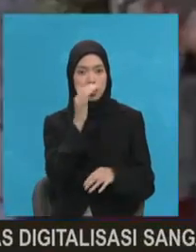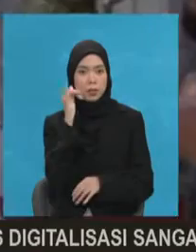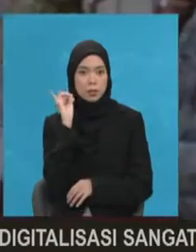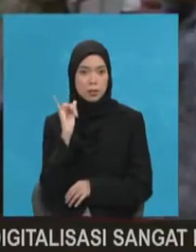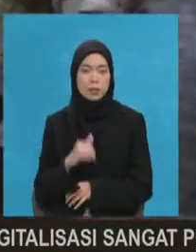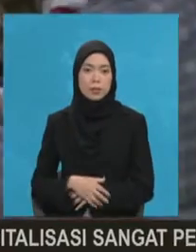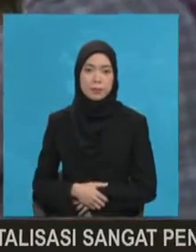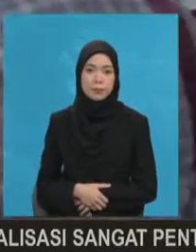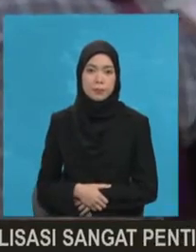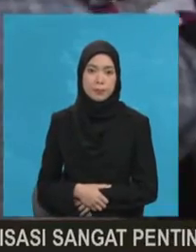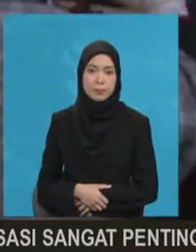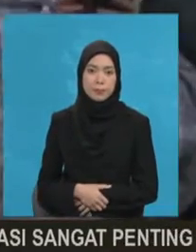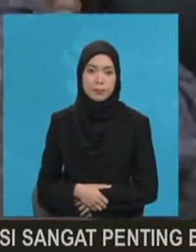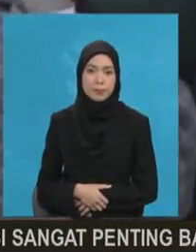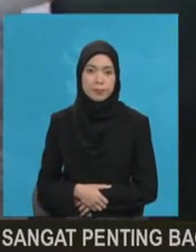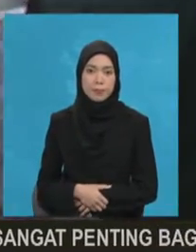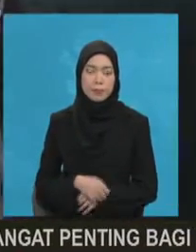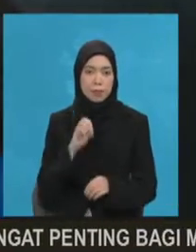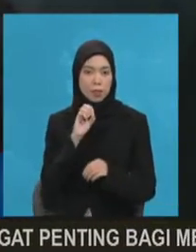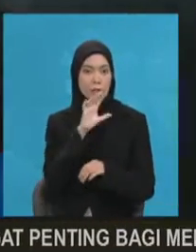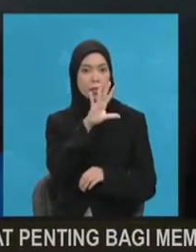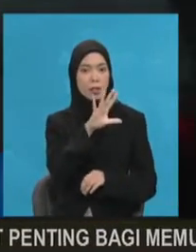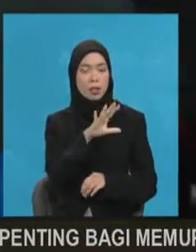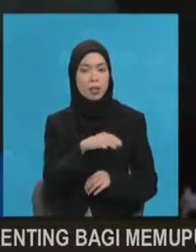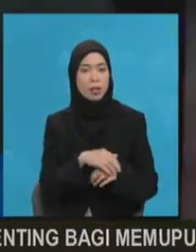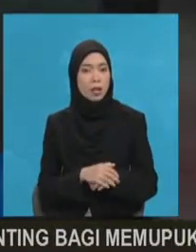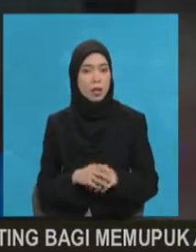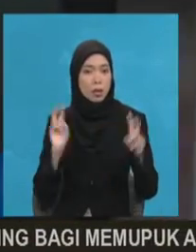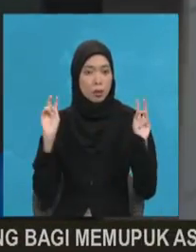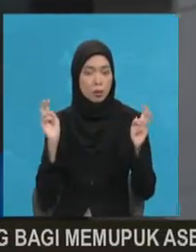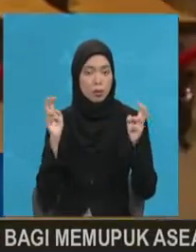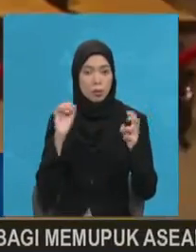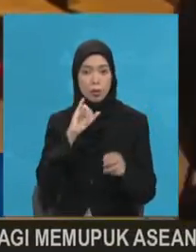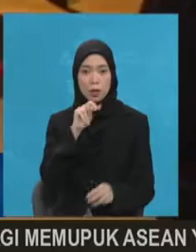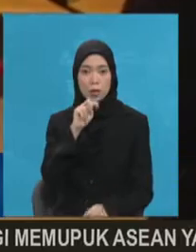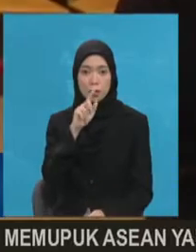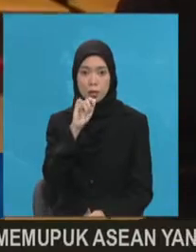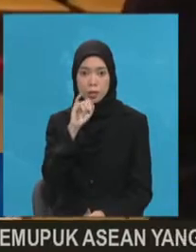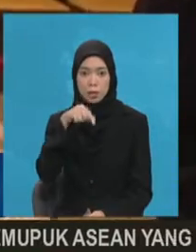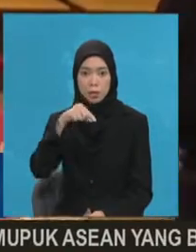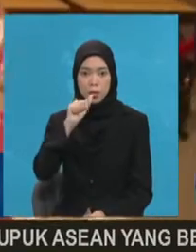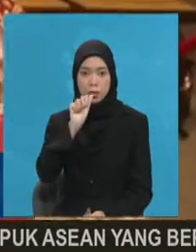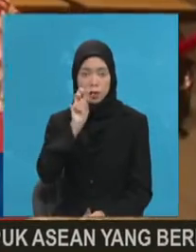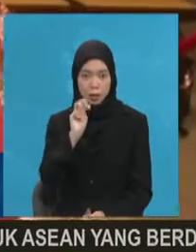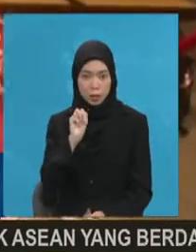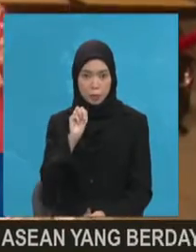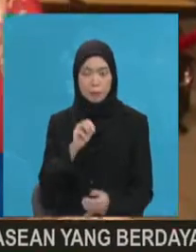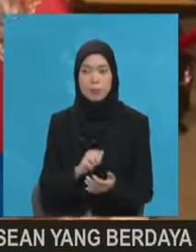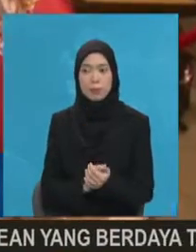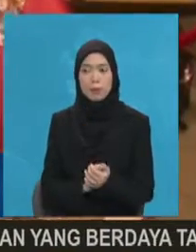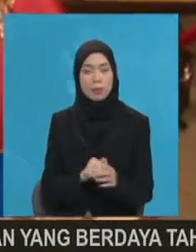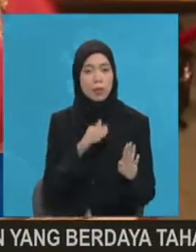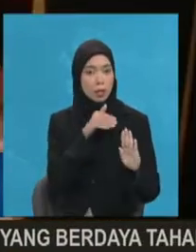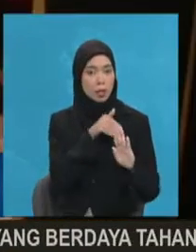the lounge Hai tayangan perdana film berjudul inti komet terbitan marhaini Thailand di greenscen